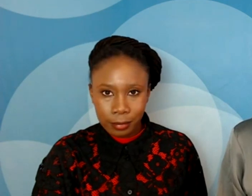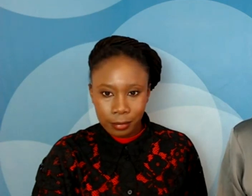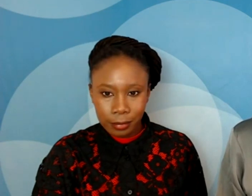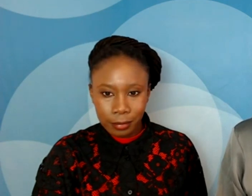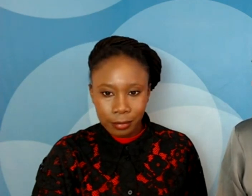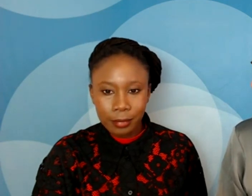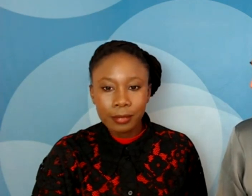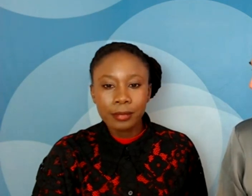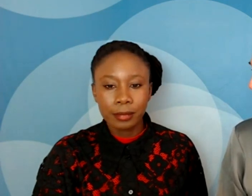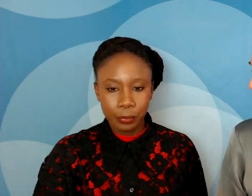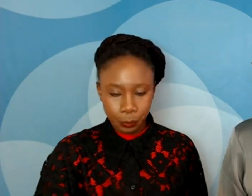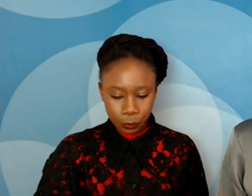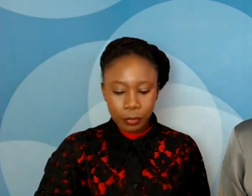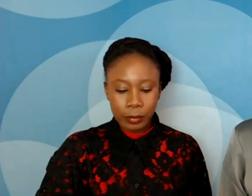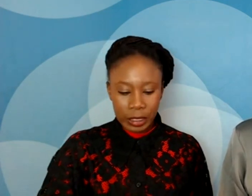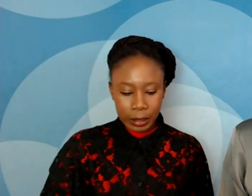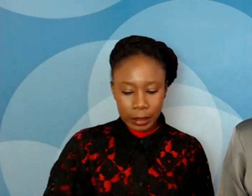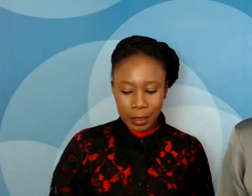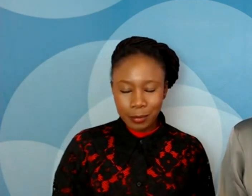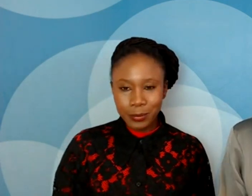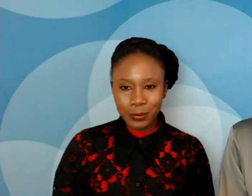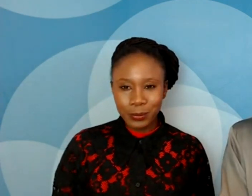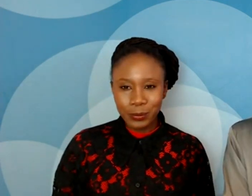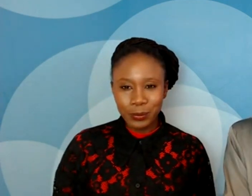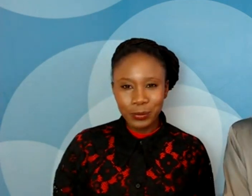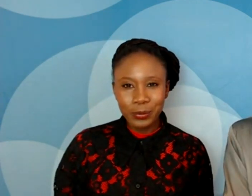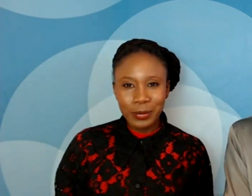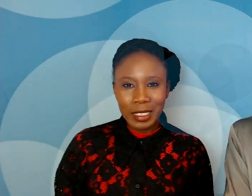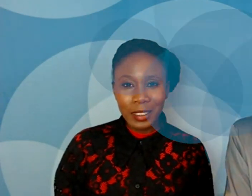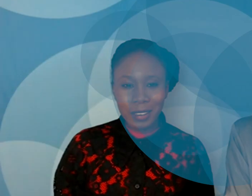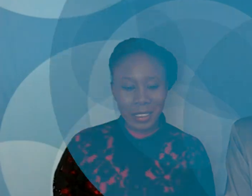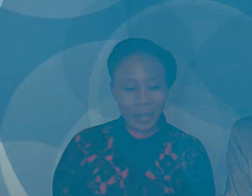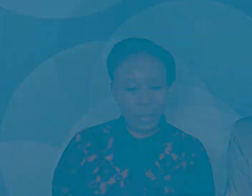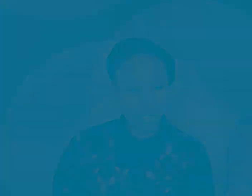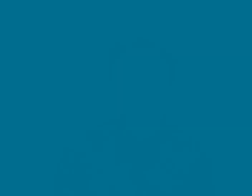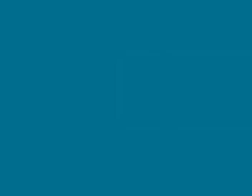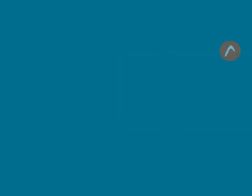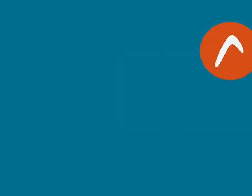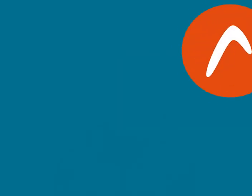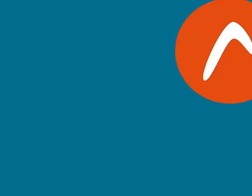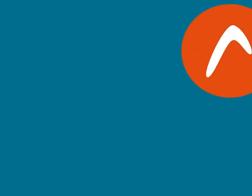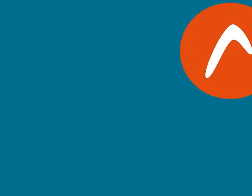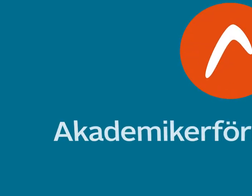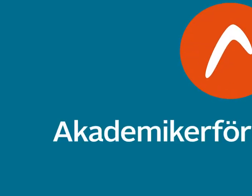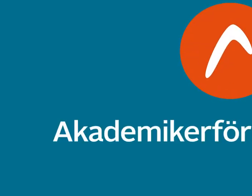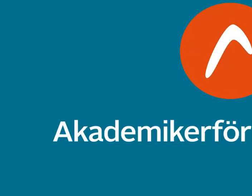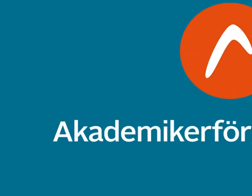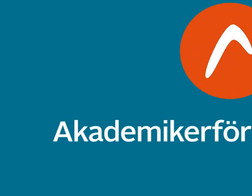klicka så man hittar framåt själv. Ja. Tack för att ni har deltagit. Ja, tack för idag.